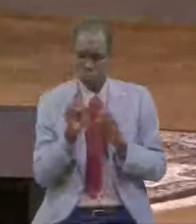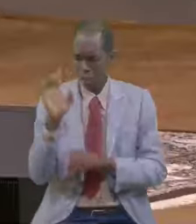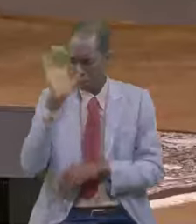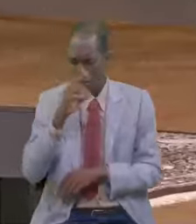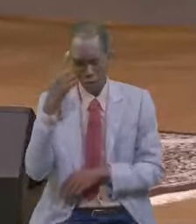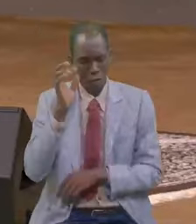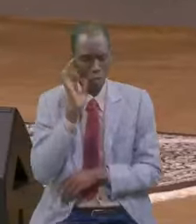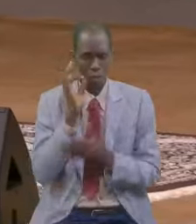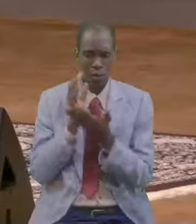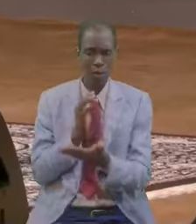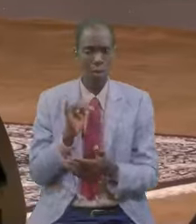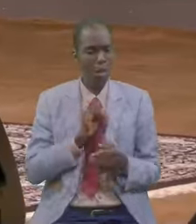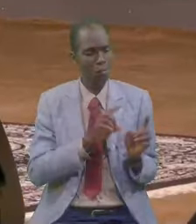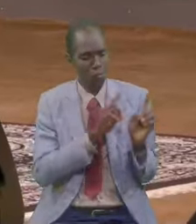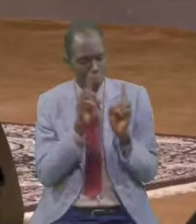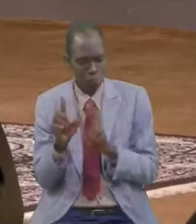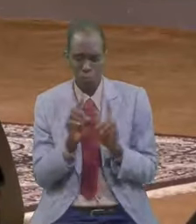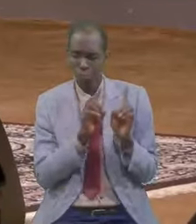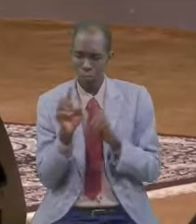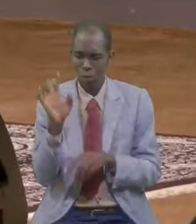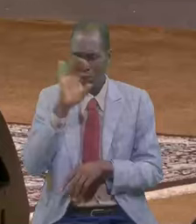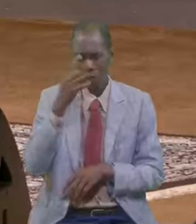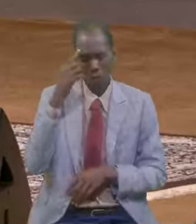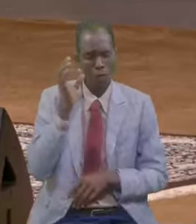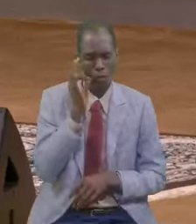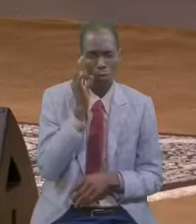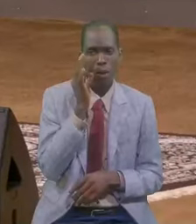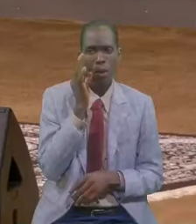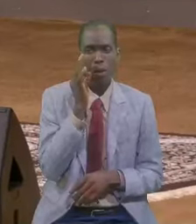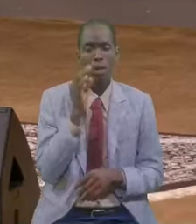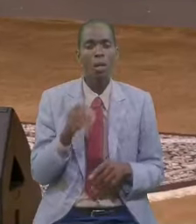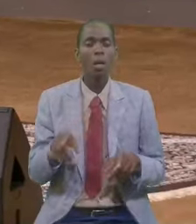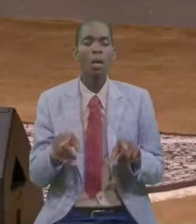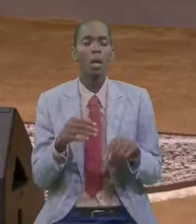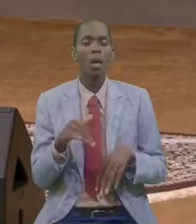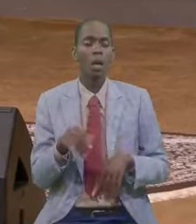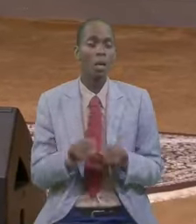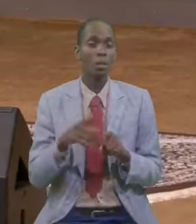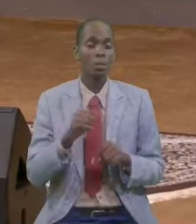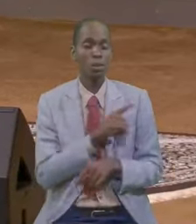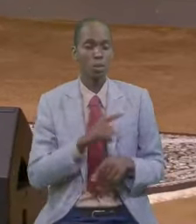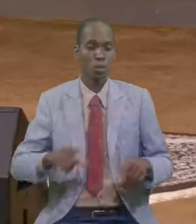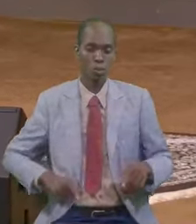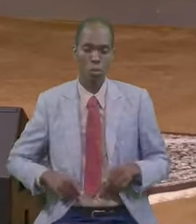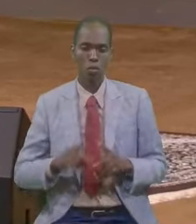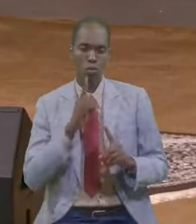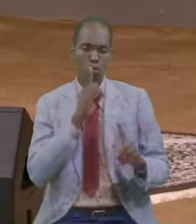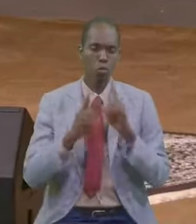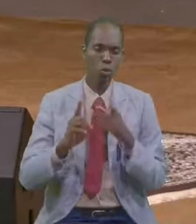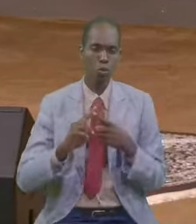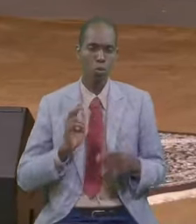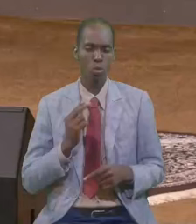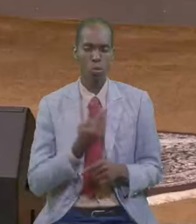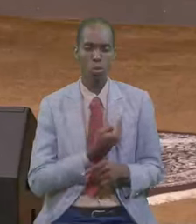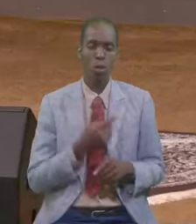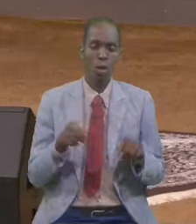Voilà 3 ans que je viens chercher du fruit à ce figuier. Le Seigneur nous parle et